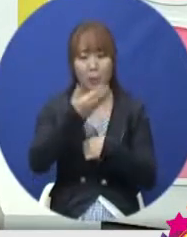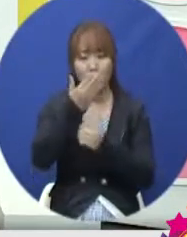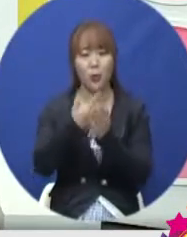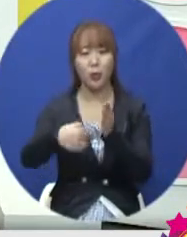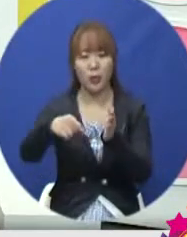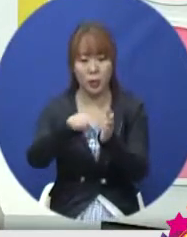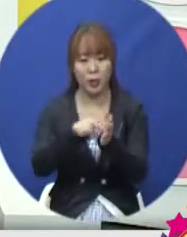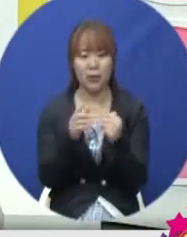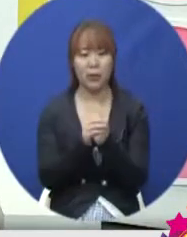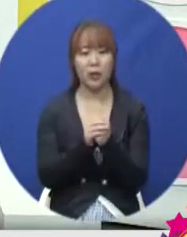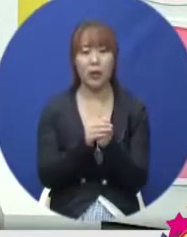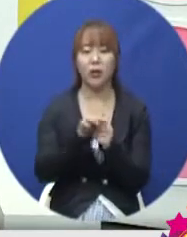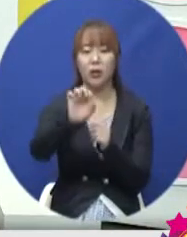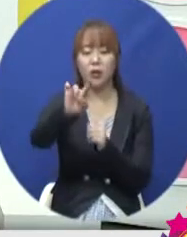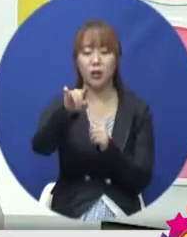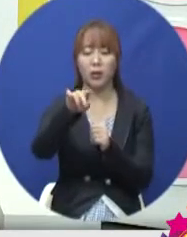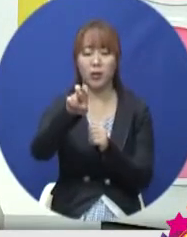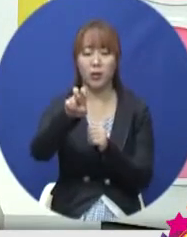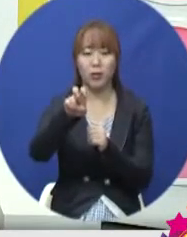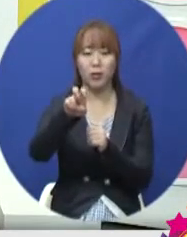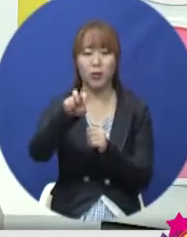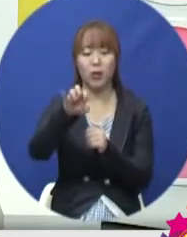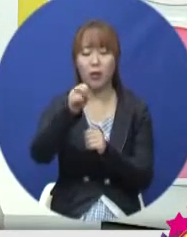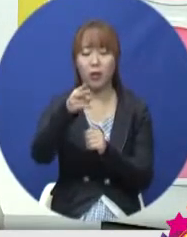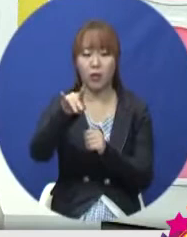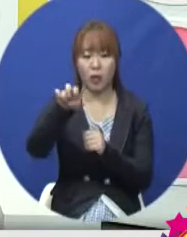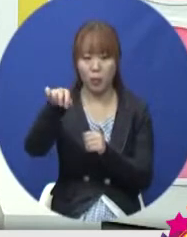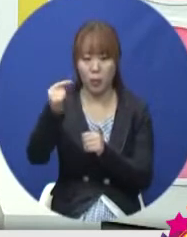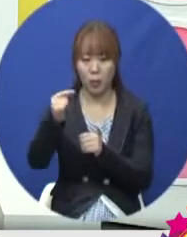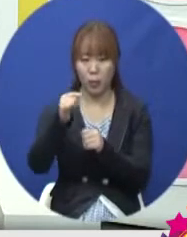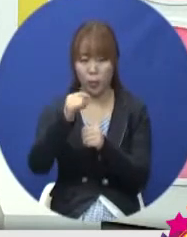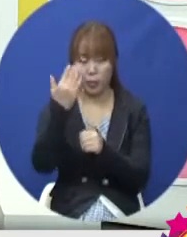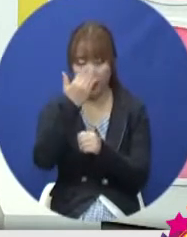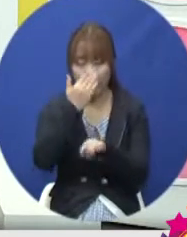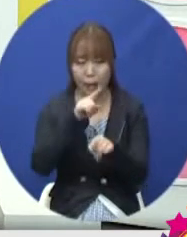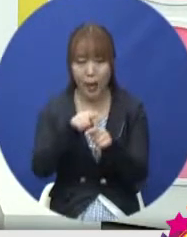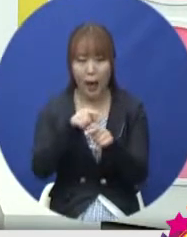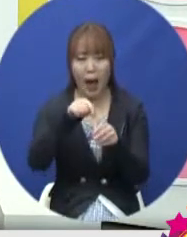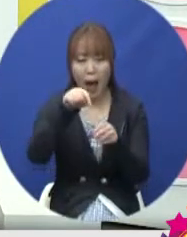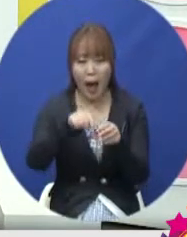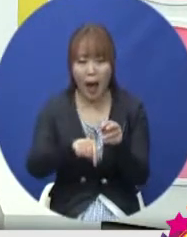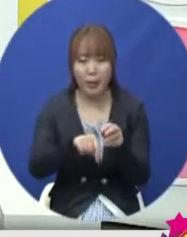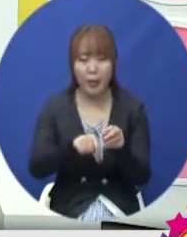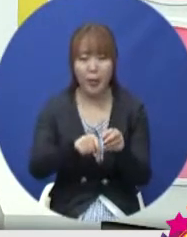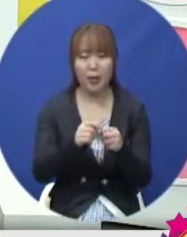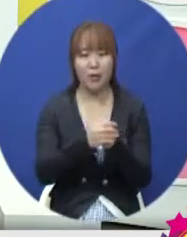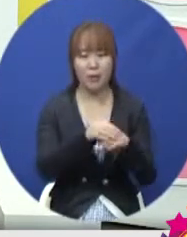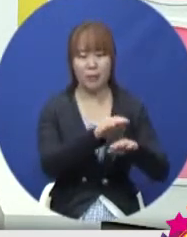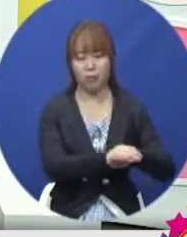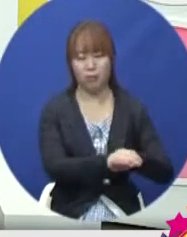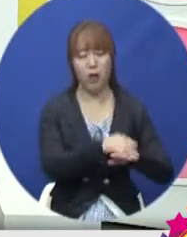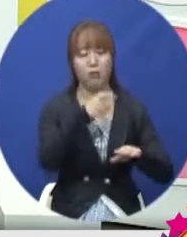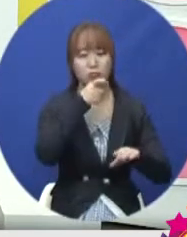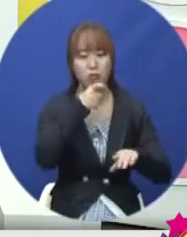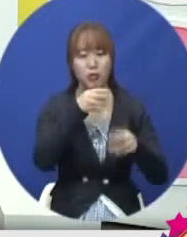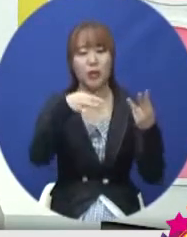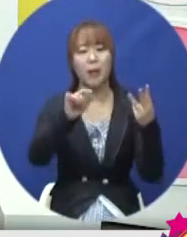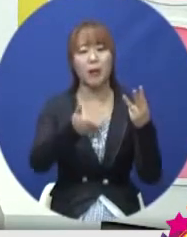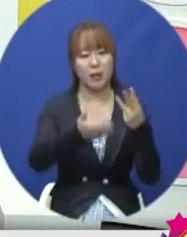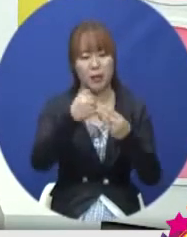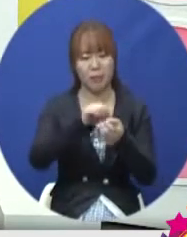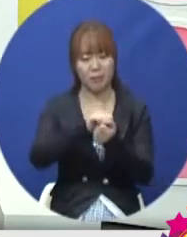먹기 위해서는 염소 소독액 안에 담그고 물로 3번 이상 씻어야 한다고